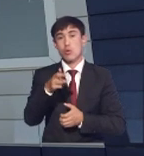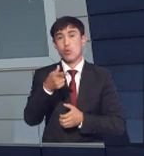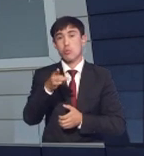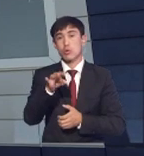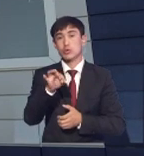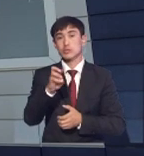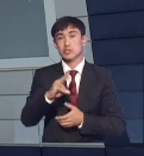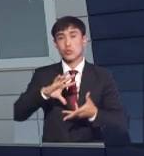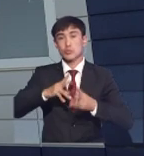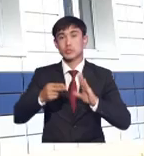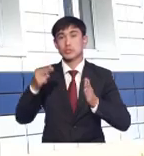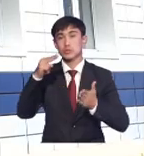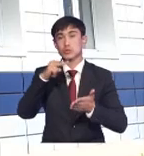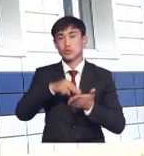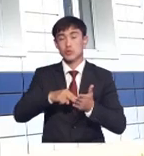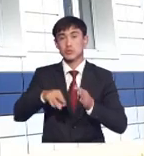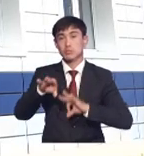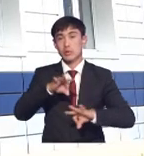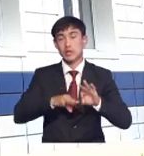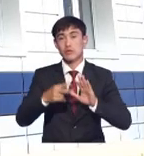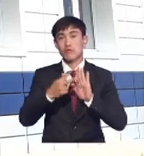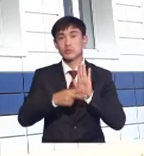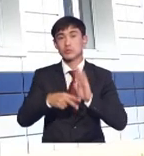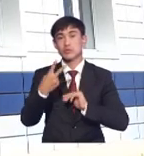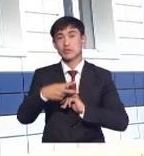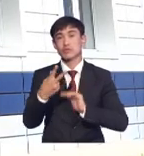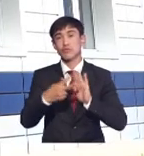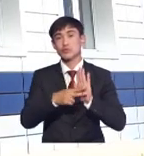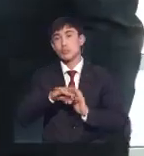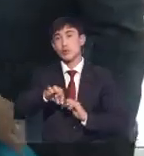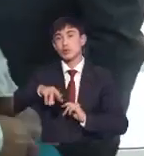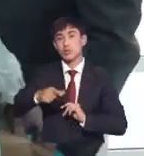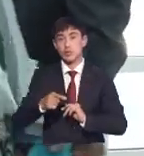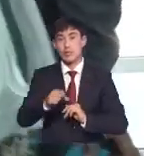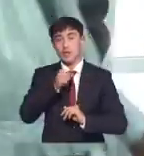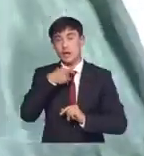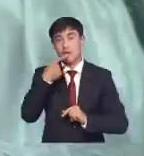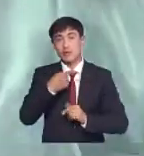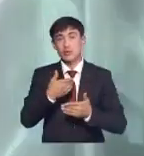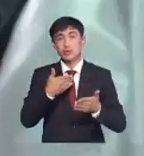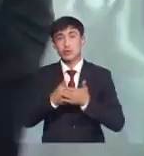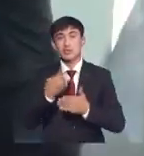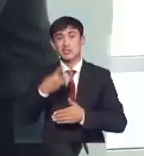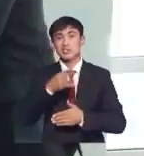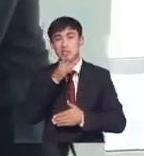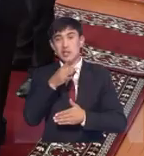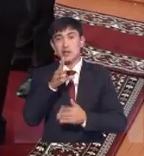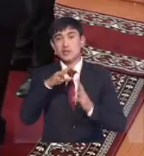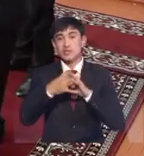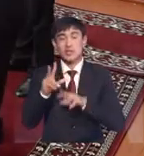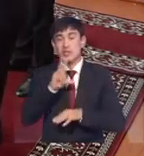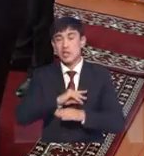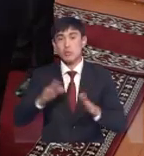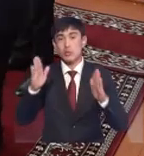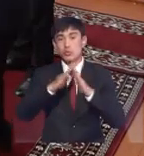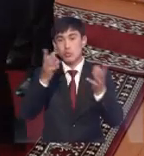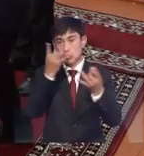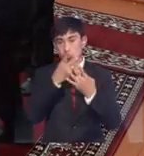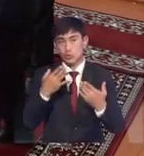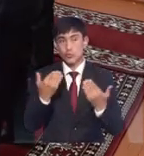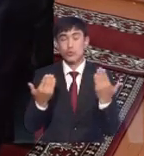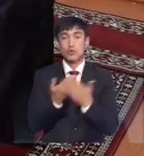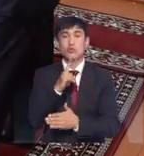Общая стоимость проекта – 828 миллионов тенге. Как отмечают аксакалы, до этого около 30 лет в селе не было ни одного объекта культуры.